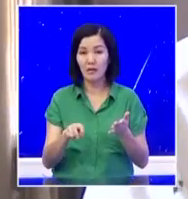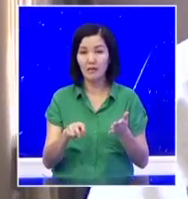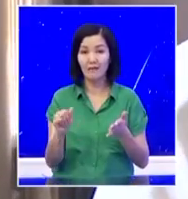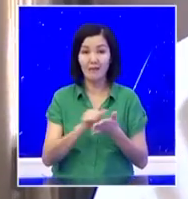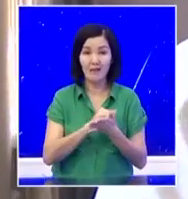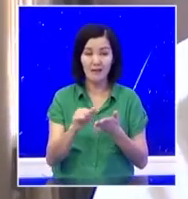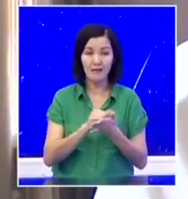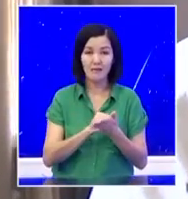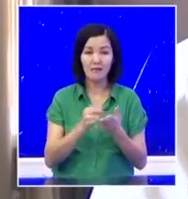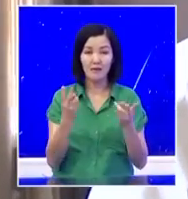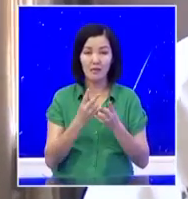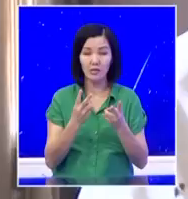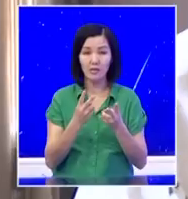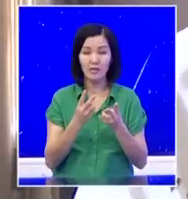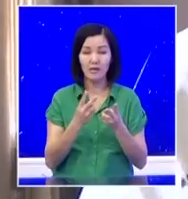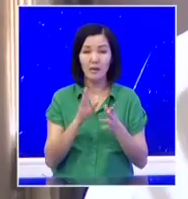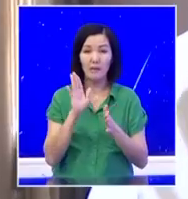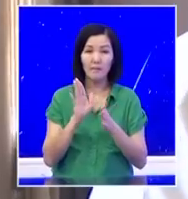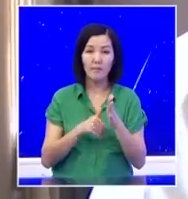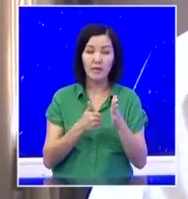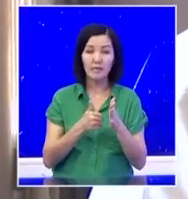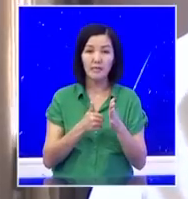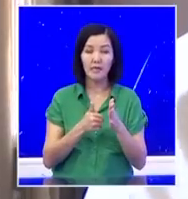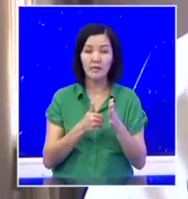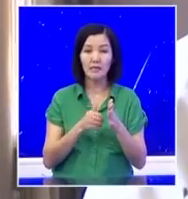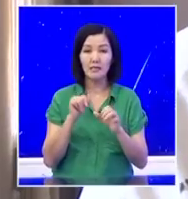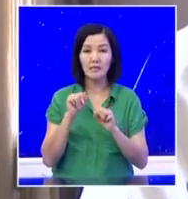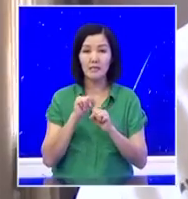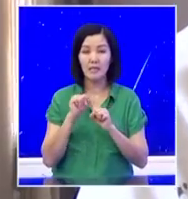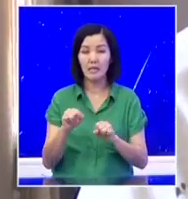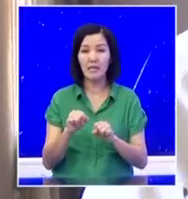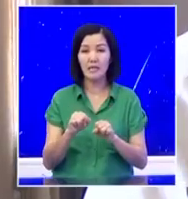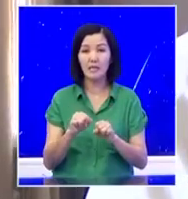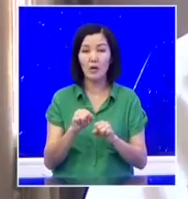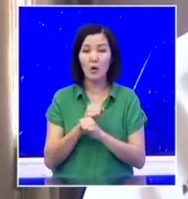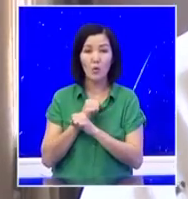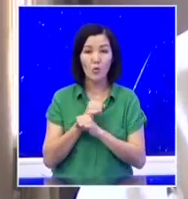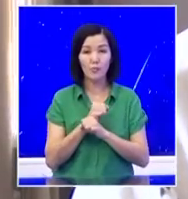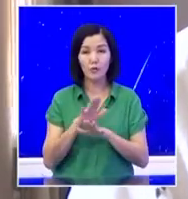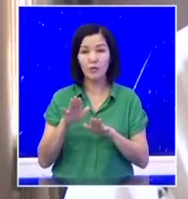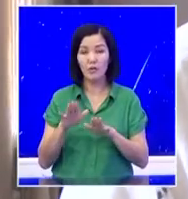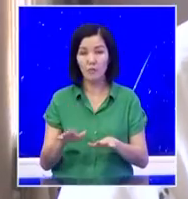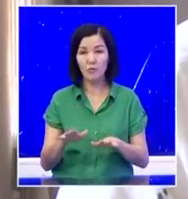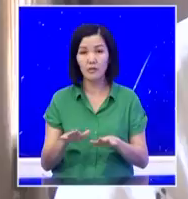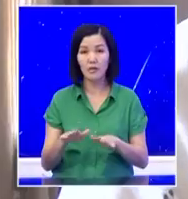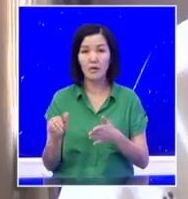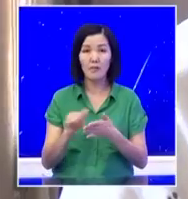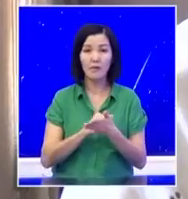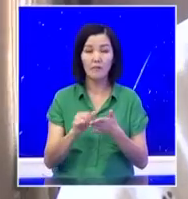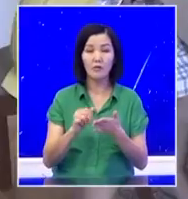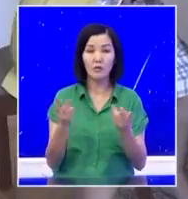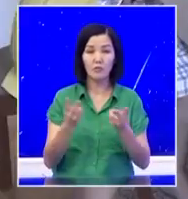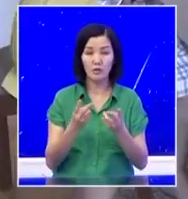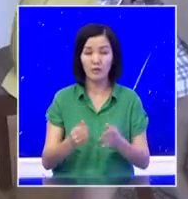без содержания, без оплаты, без сохранения заработной платы отпускыда отырса, сол адамдарға подтверждение документтерін сұрап